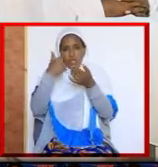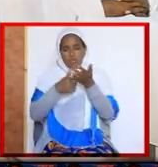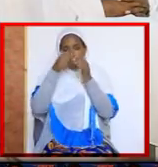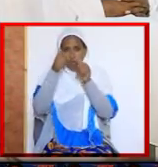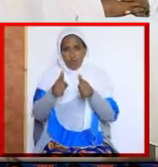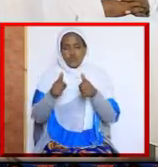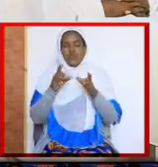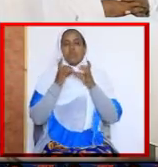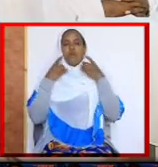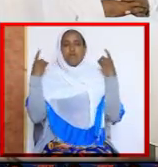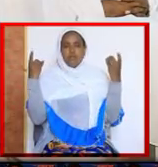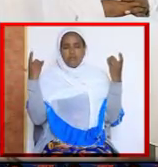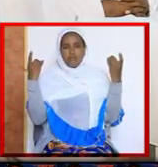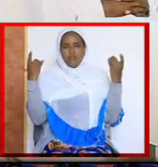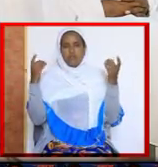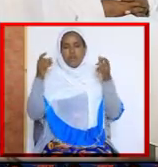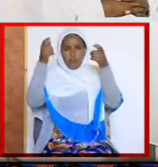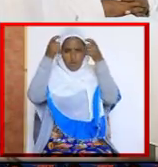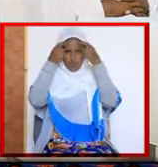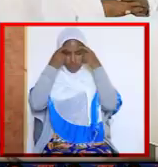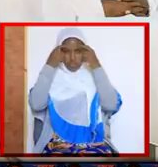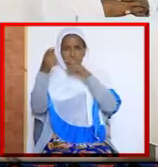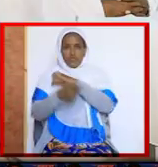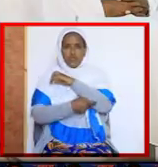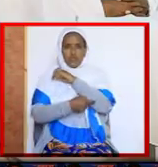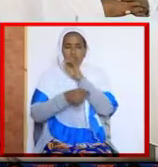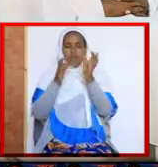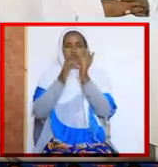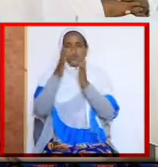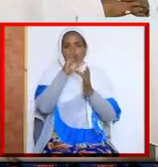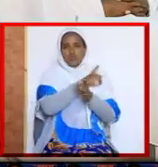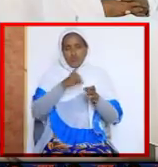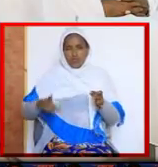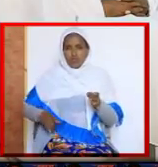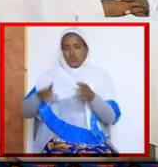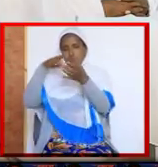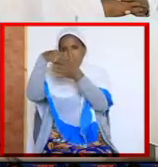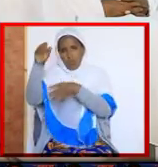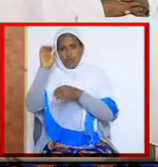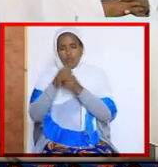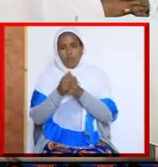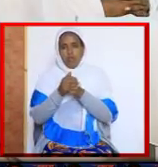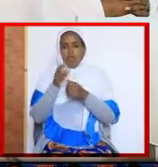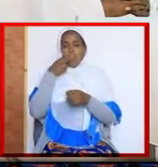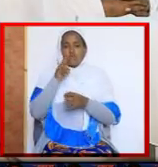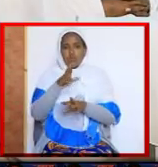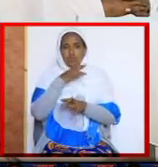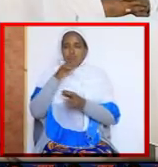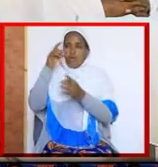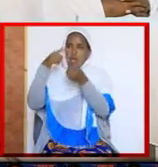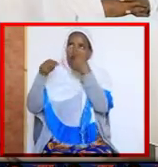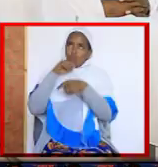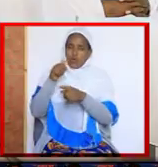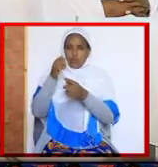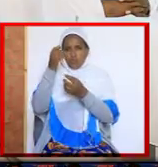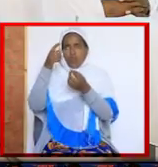የካህናትን የመነኮሳትን ፈተና ክርስቶስ እንደወጣ አትታዘዙ ለማለት አልወረደም። ውረድ ስላለው መውረድ ይችላል፣ ከሰማይ